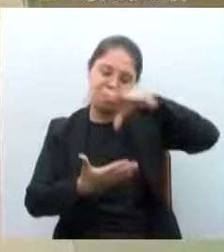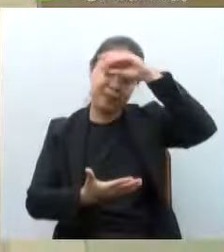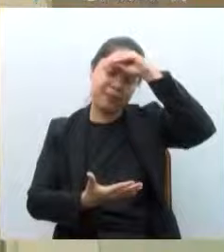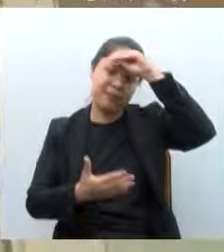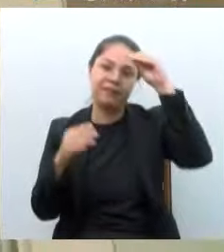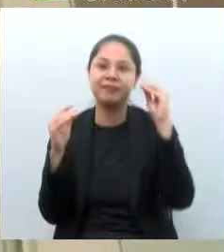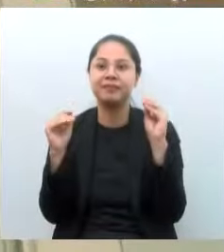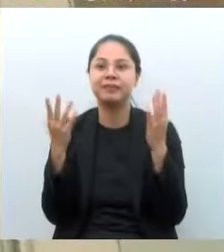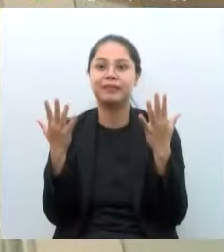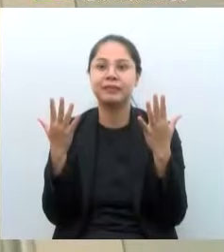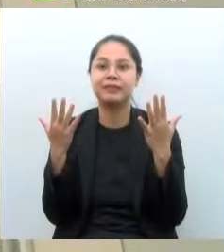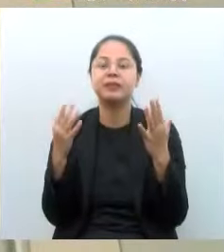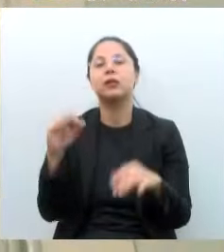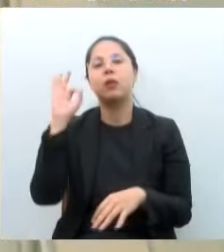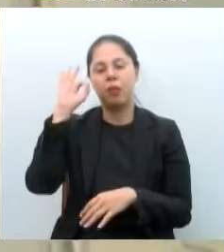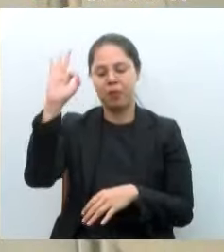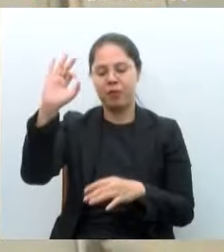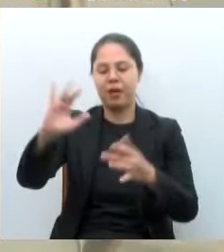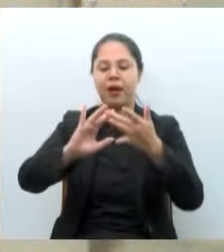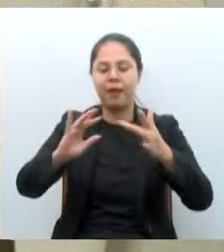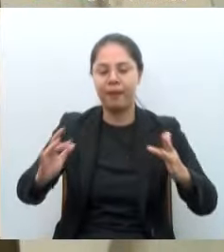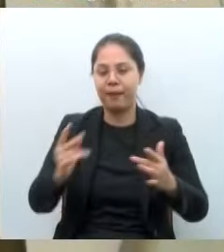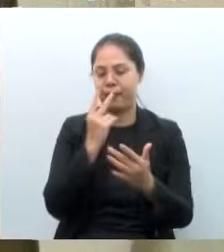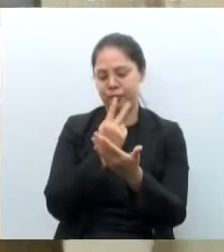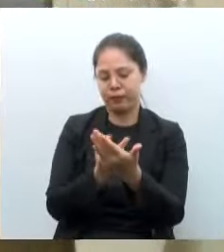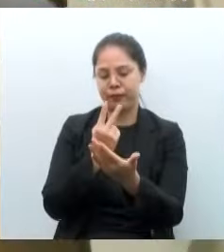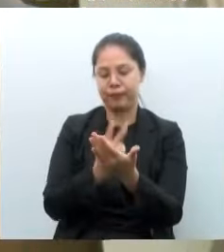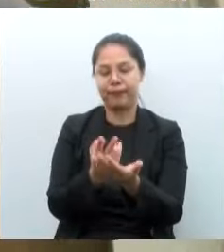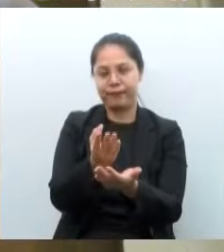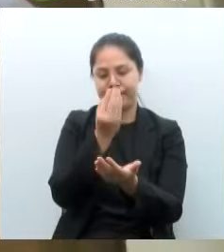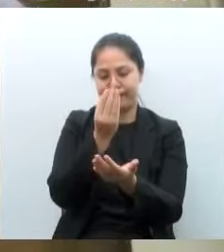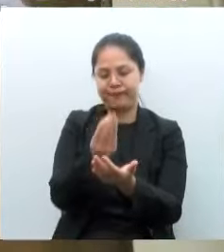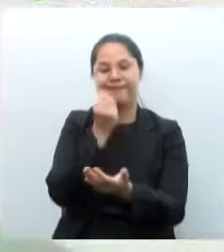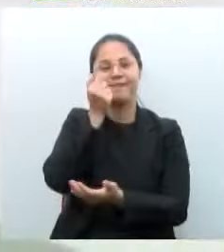นักเรียนก็สามารถที่จะเรียนนะคะผ่านปากเกร็ด Learning Cyber